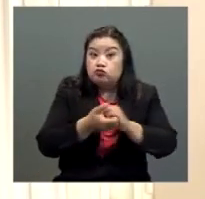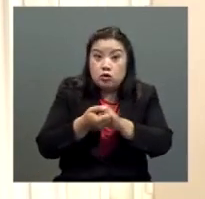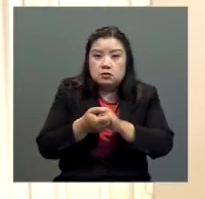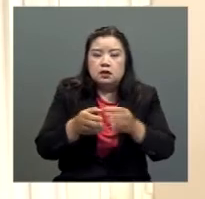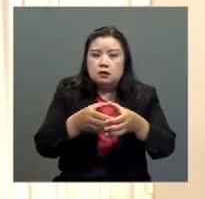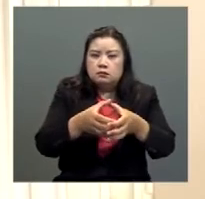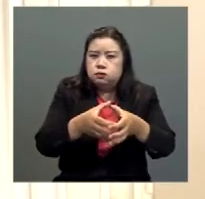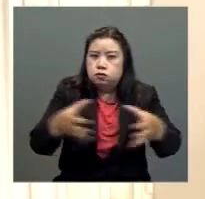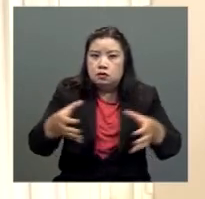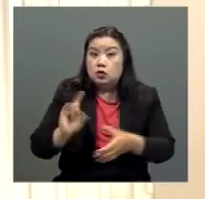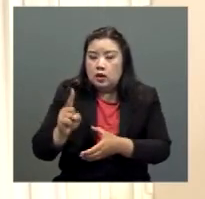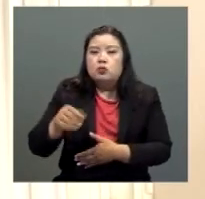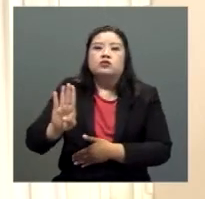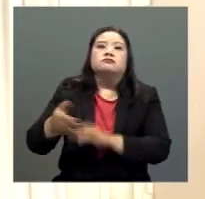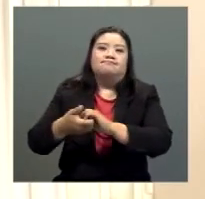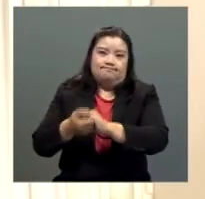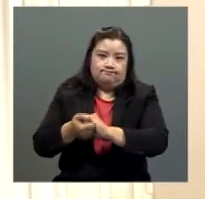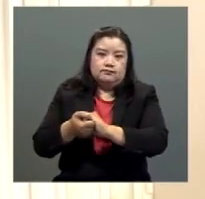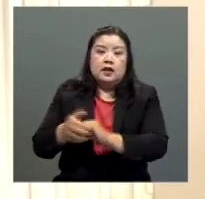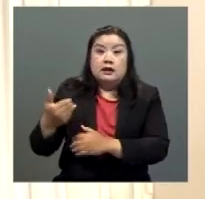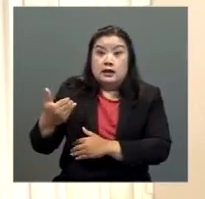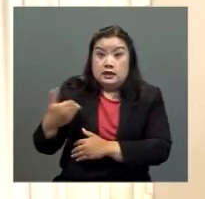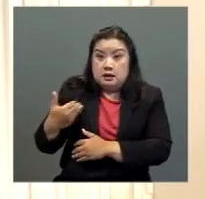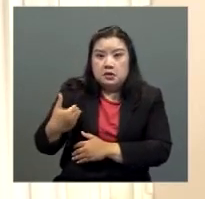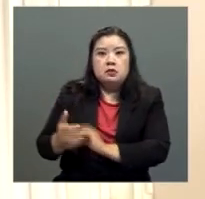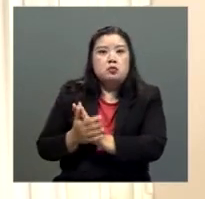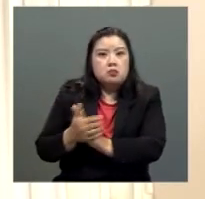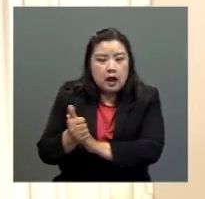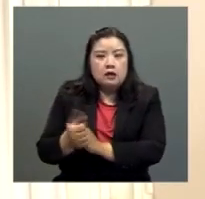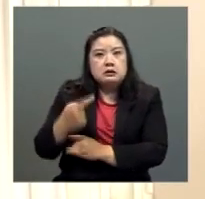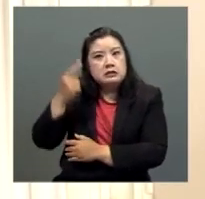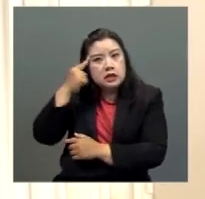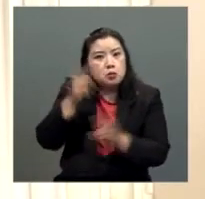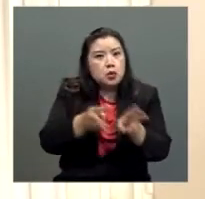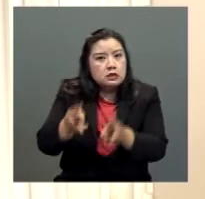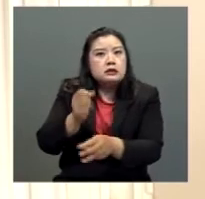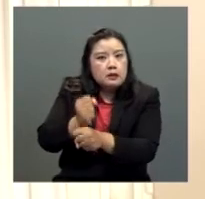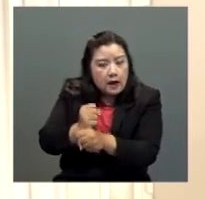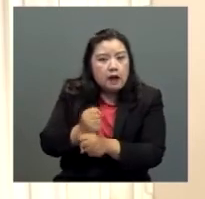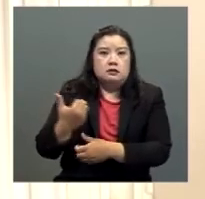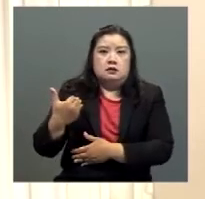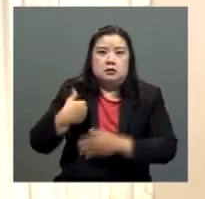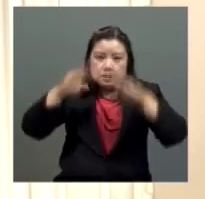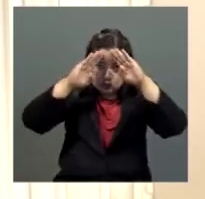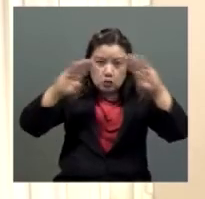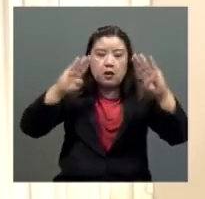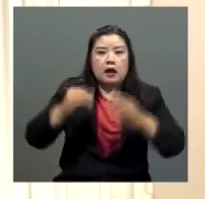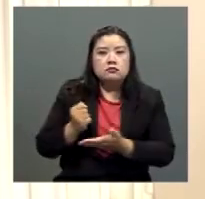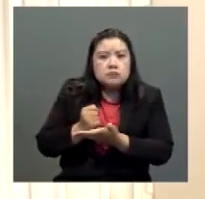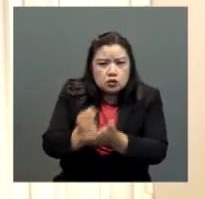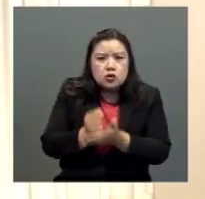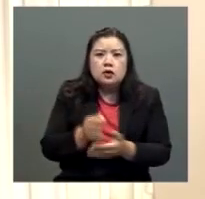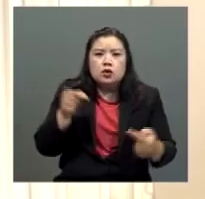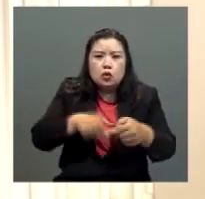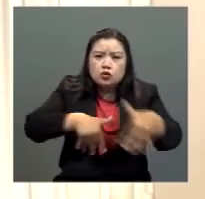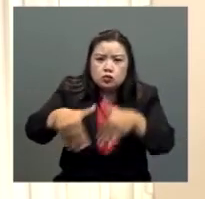มมือกันกับภาคเอกชนที่มีทรัพยากรมากมีวิธีการทำงานและมีวิธีการเข้าถึงผู้เดือดร้อนได้อย่างรวดเ